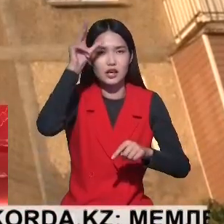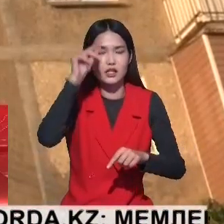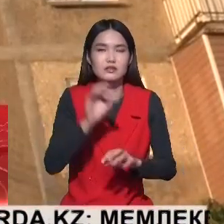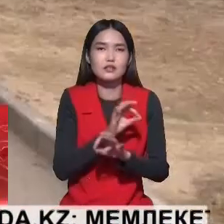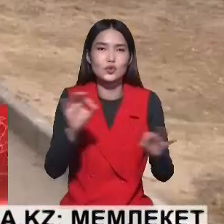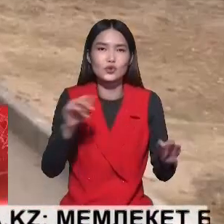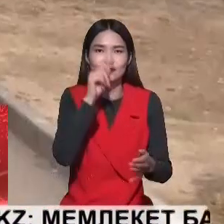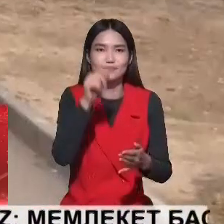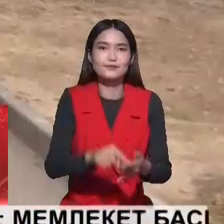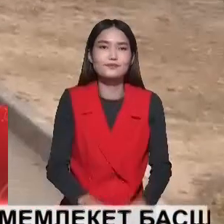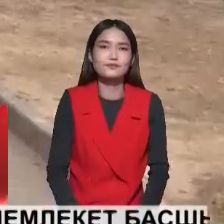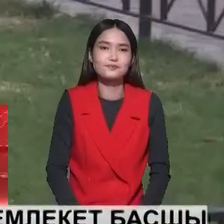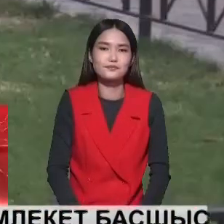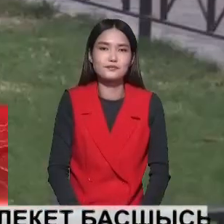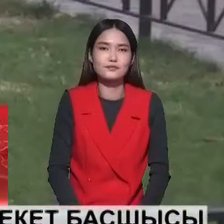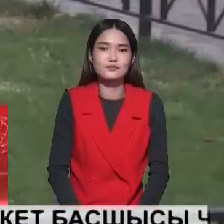сәуле түсірмекші.